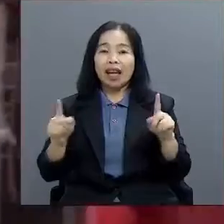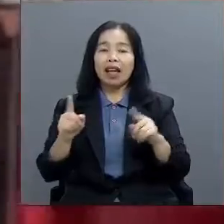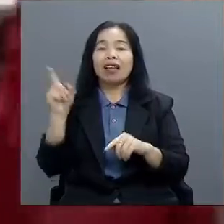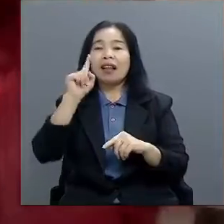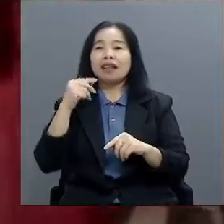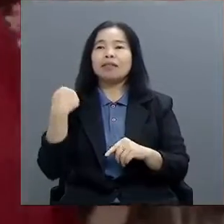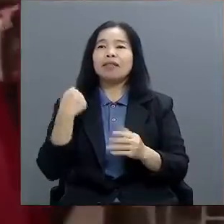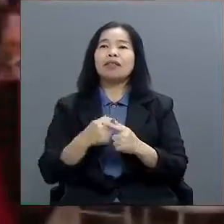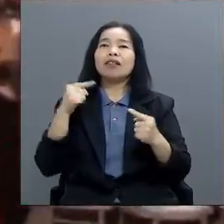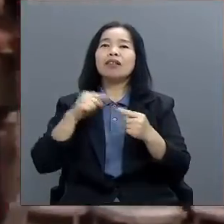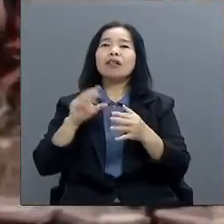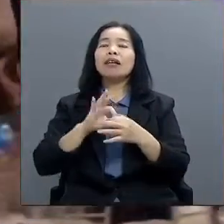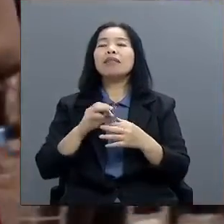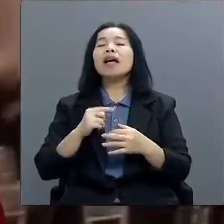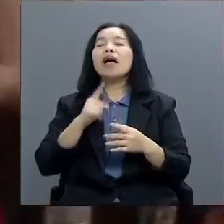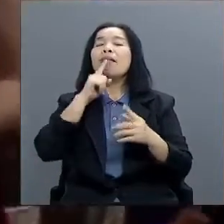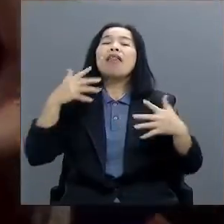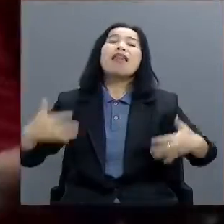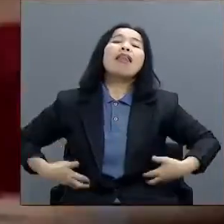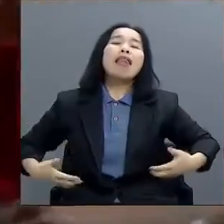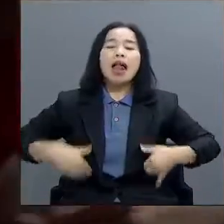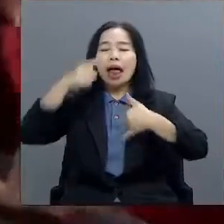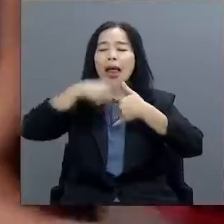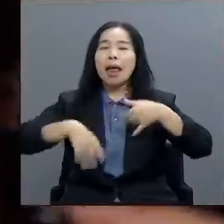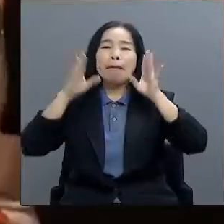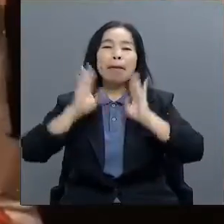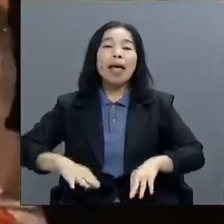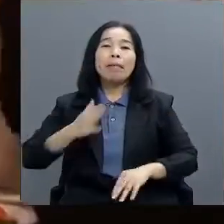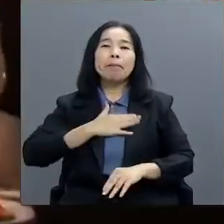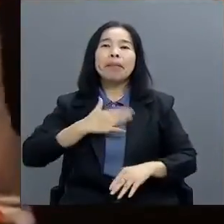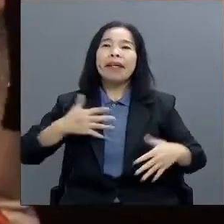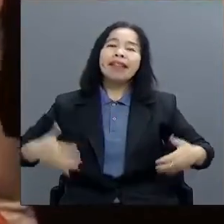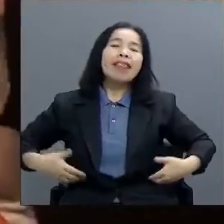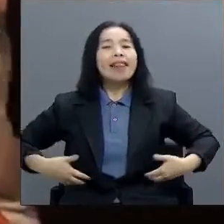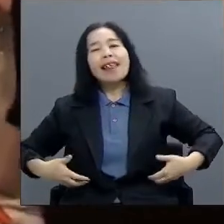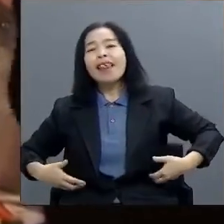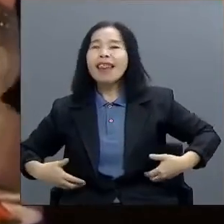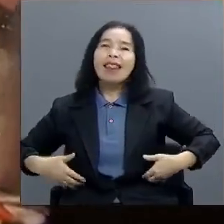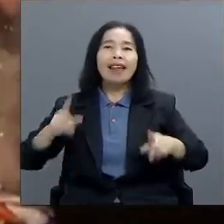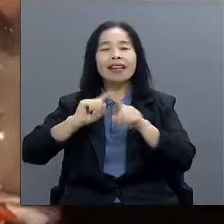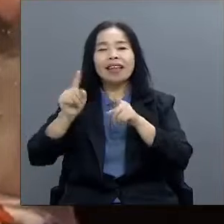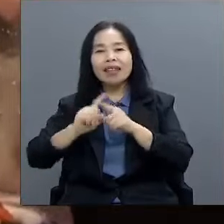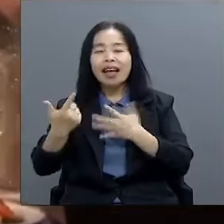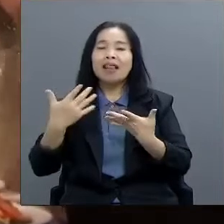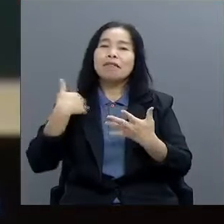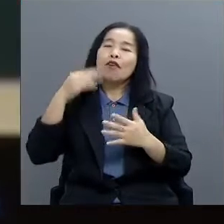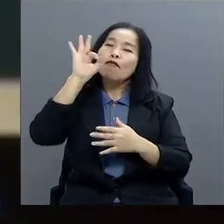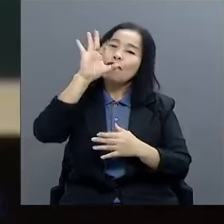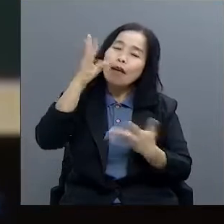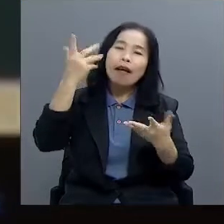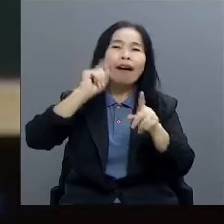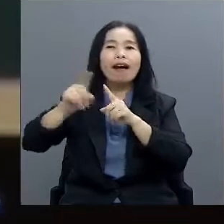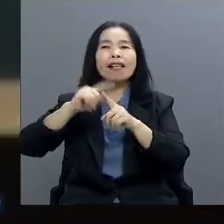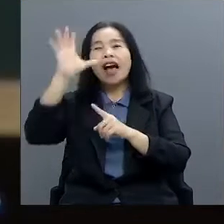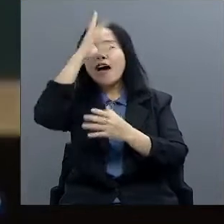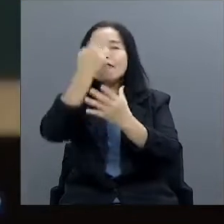แบรดพิตต์กลับเลือกเล่นมุกตลกแพรวๆแฝงเสน่ห์แบบหนุ่มใหญ่ว่าจะอัปเดตภาพโปรไฟล์กับรางวัลในแอปหาคู ่ I gotta add